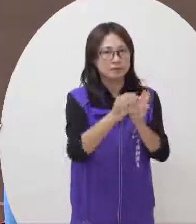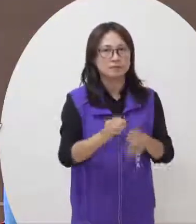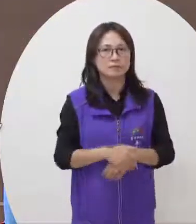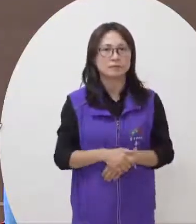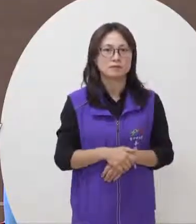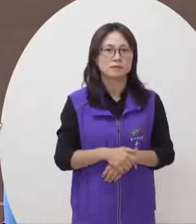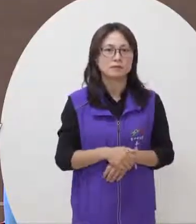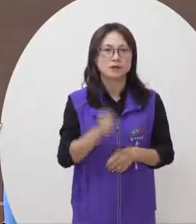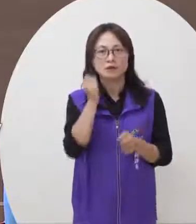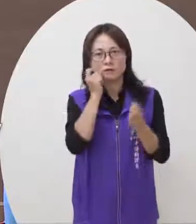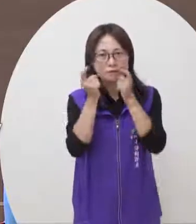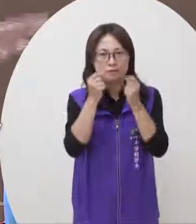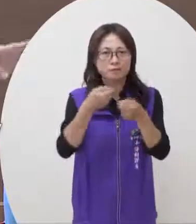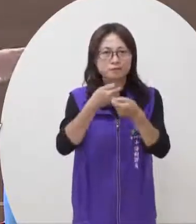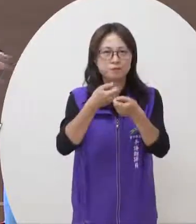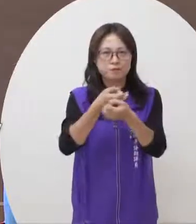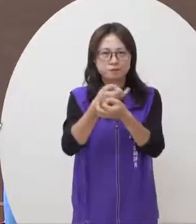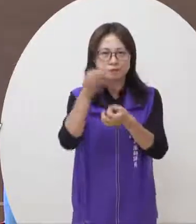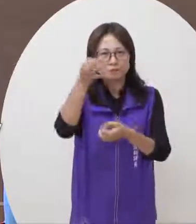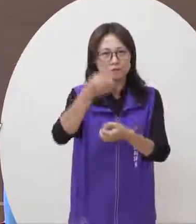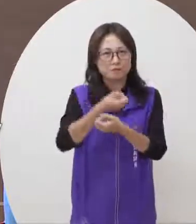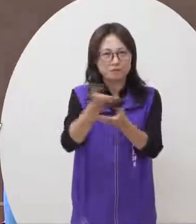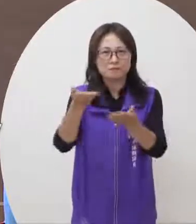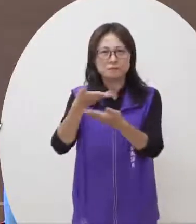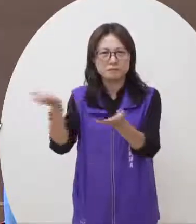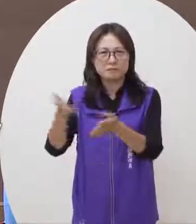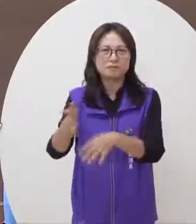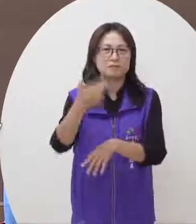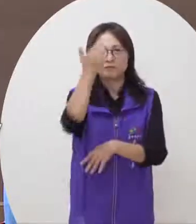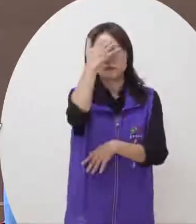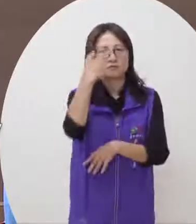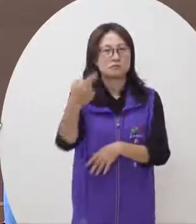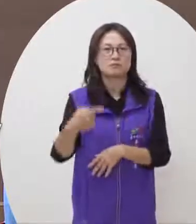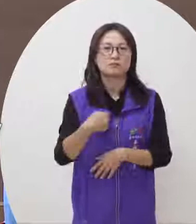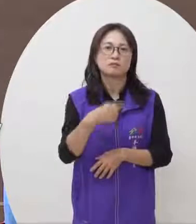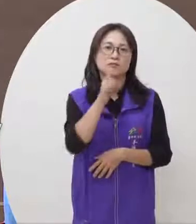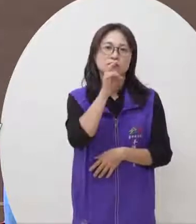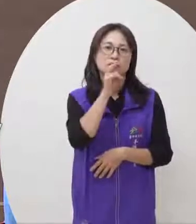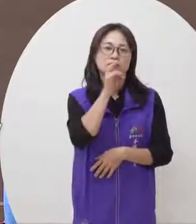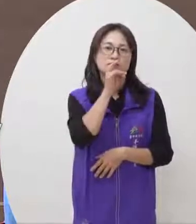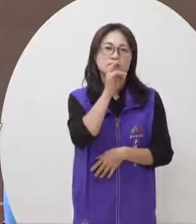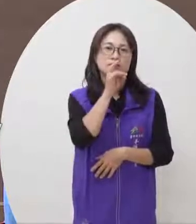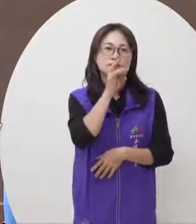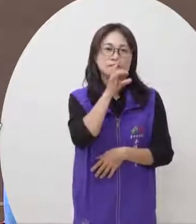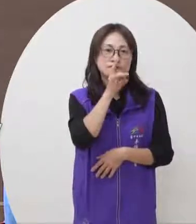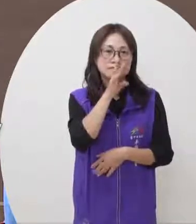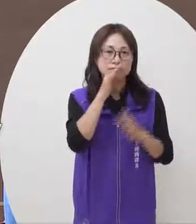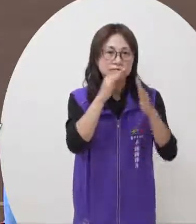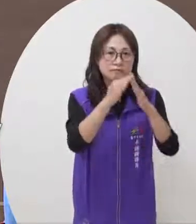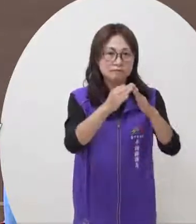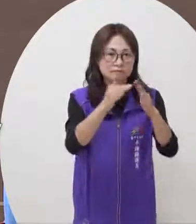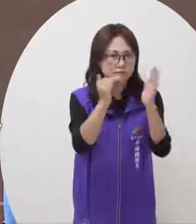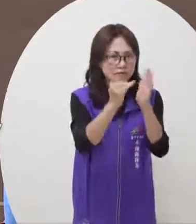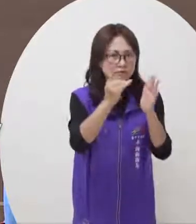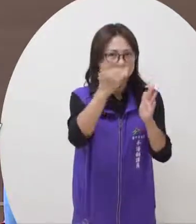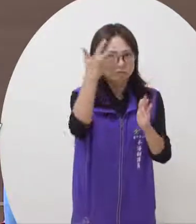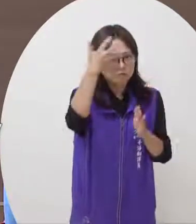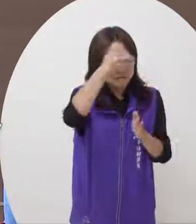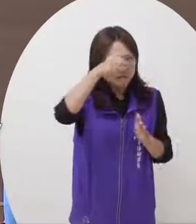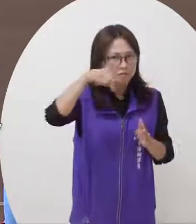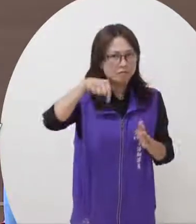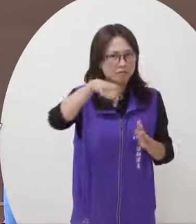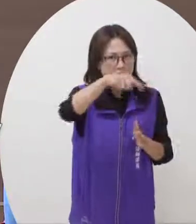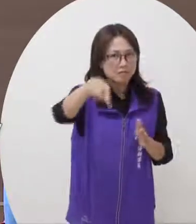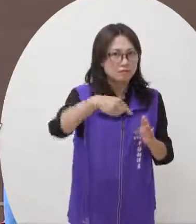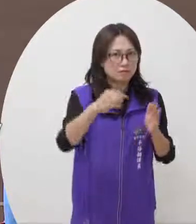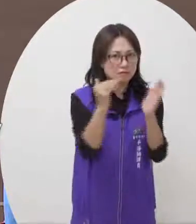然后一个去拉哈麻烦。所以台中市有将近30万的老人，大概有80%